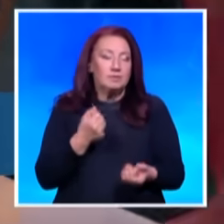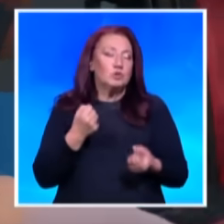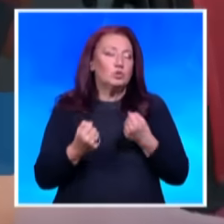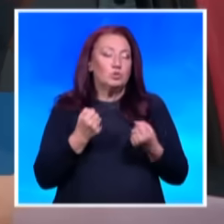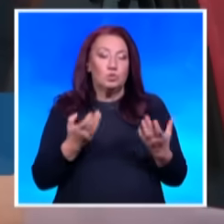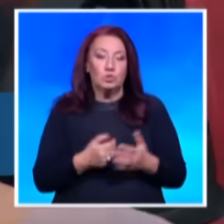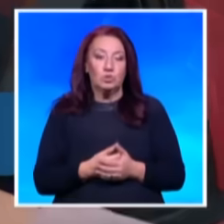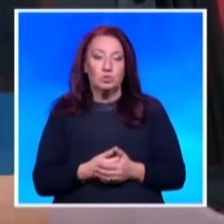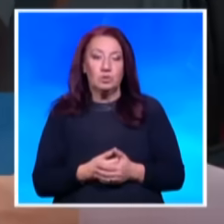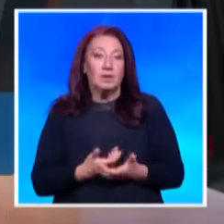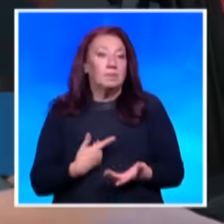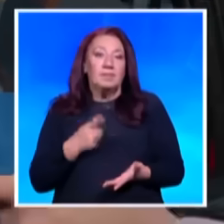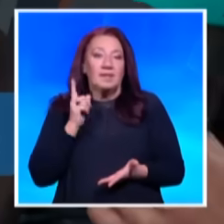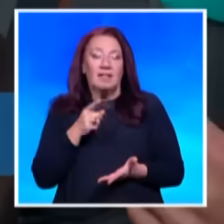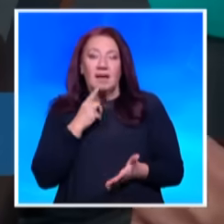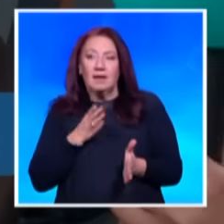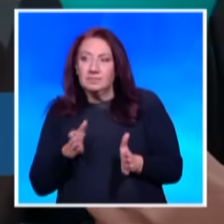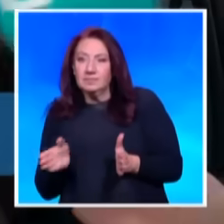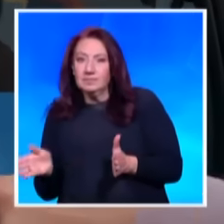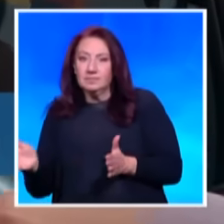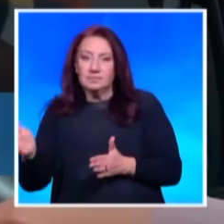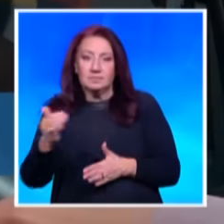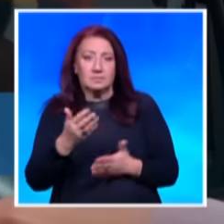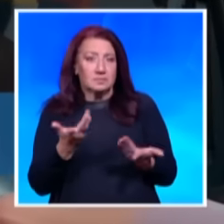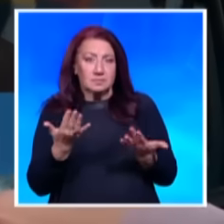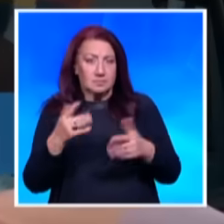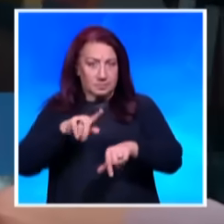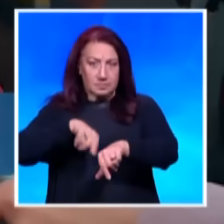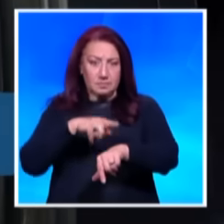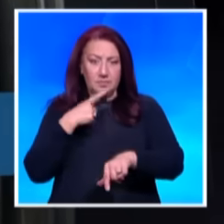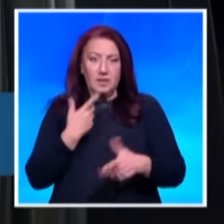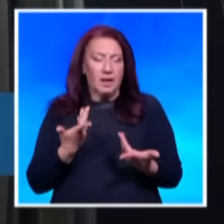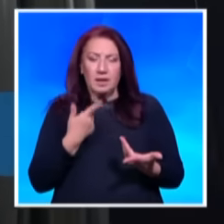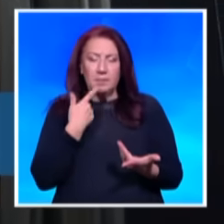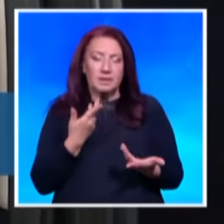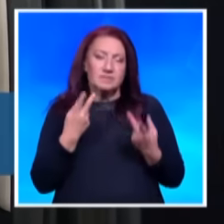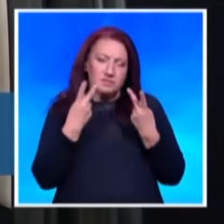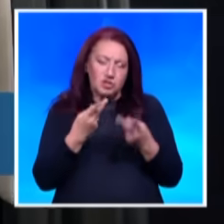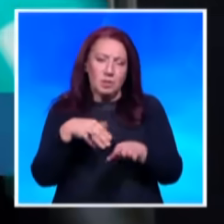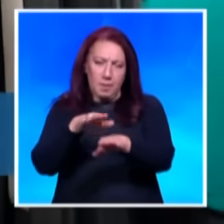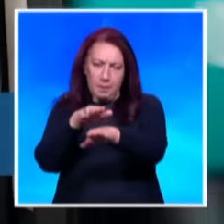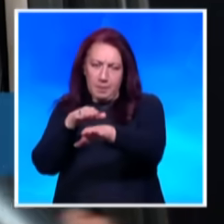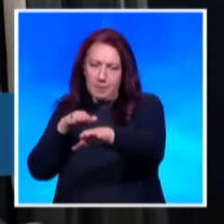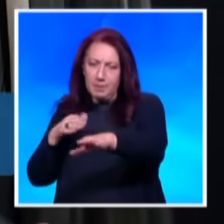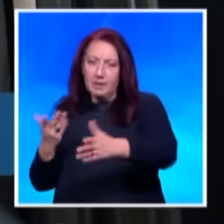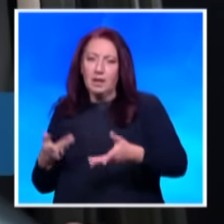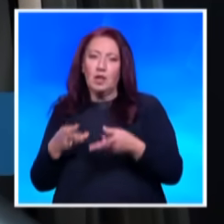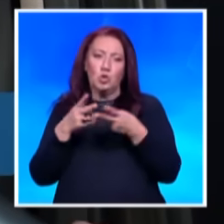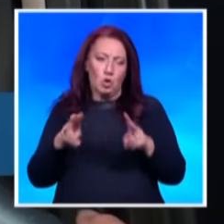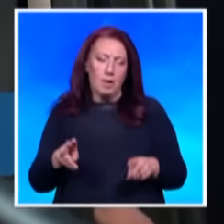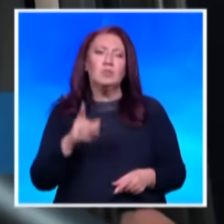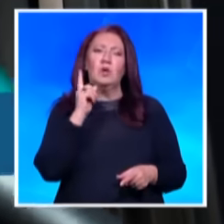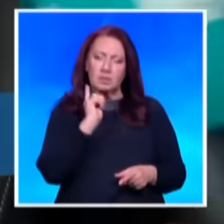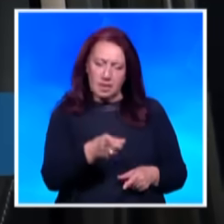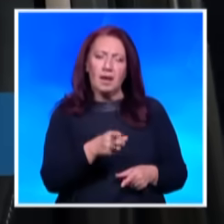ли? Налага се. Налага се. Колко време се забавят? 10 минути. Задръстване, но нормално. Нека да има протести.